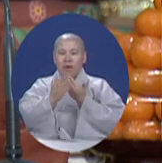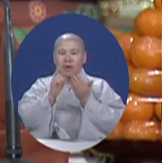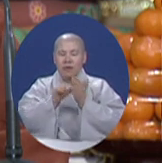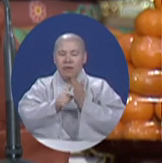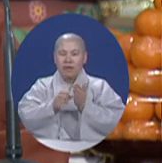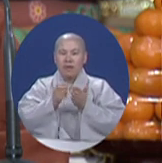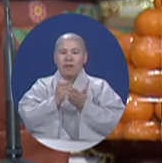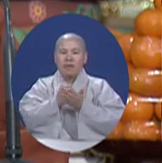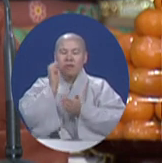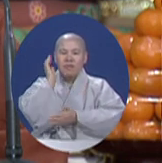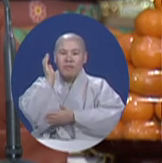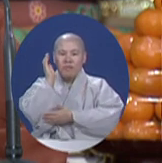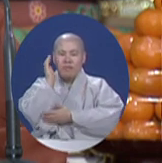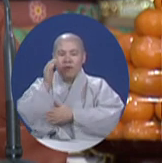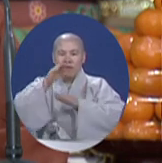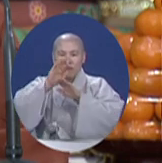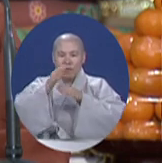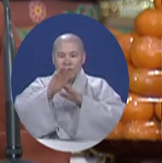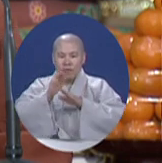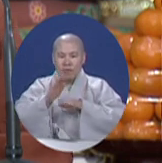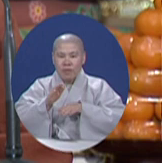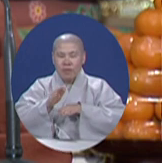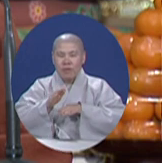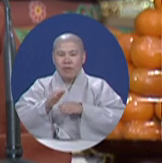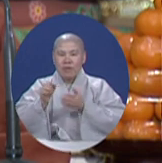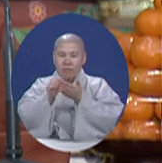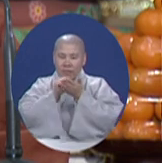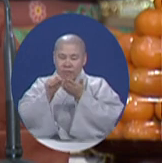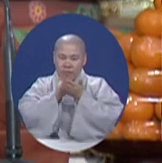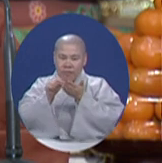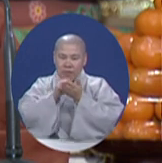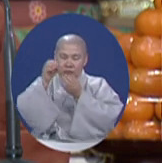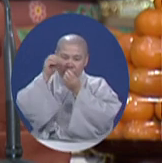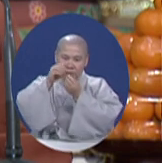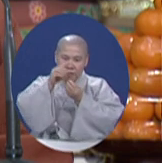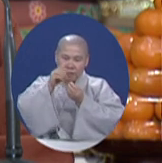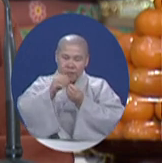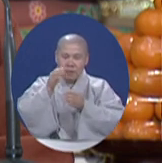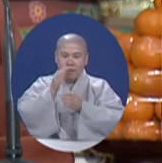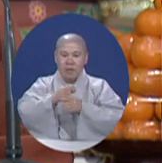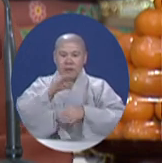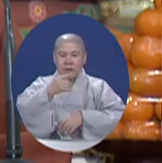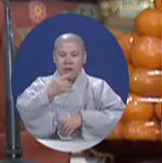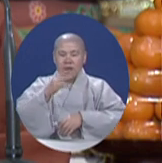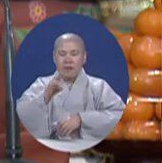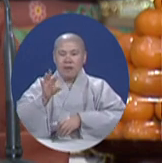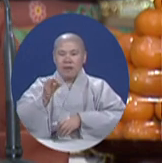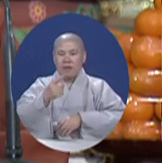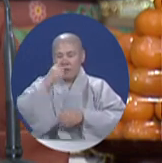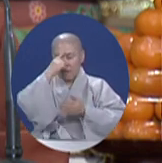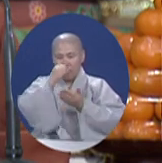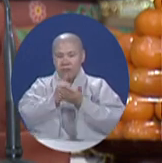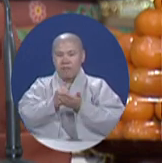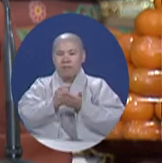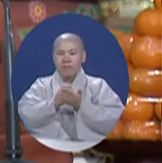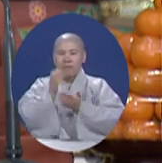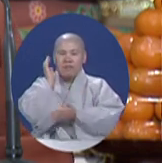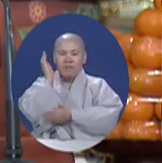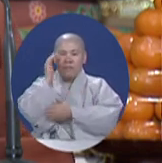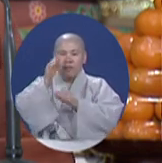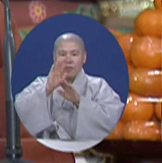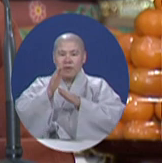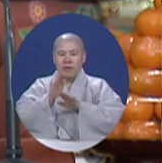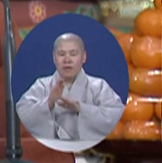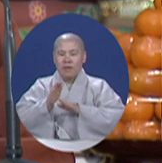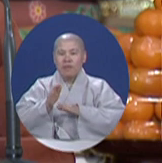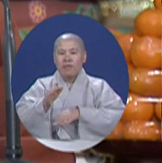그 법문한 법문이 기록으로 전해지고 있습니다. 의상 스님 직접 법문인데요. 의상 스님이